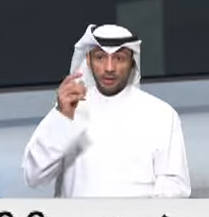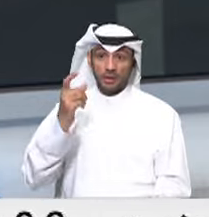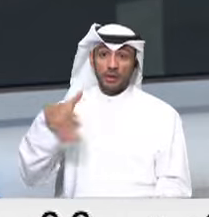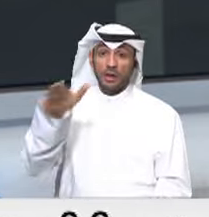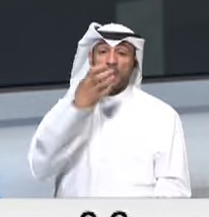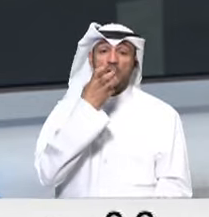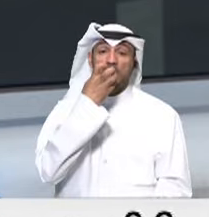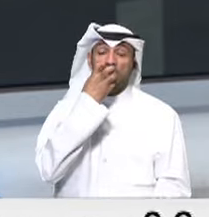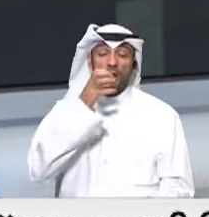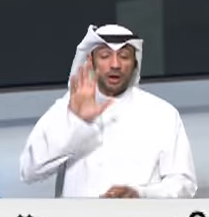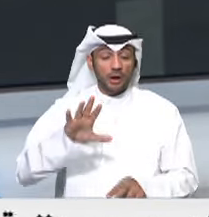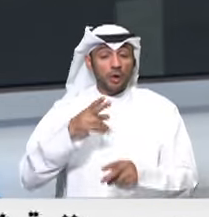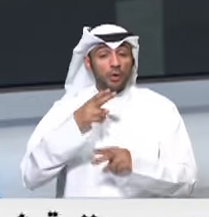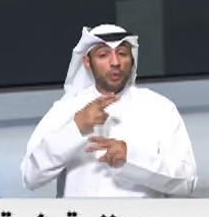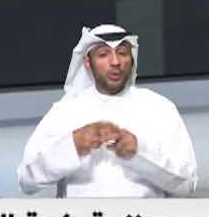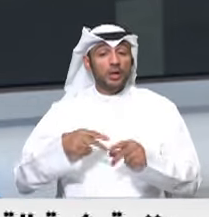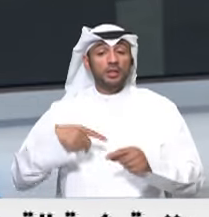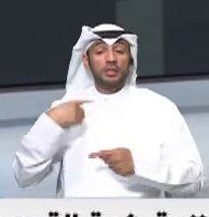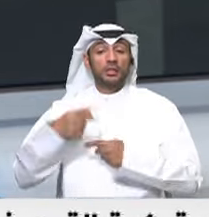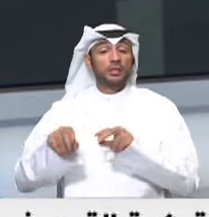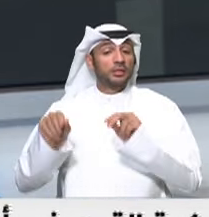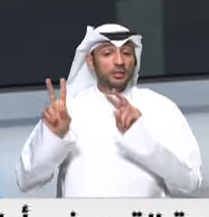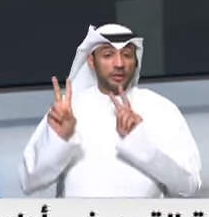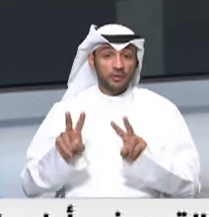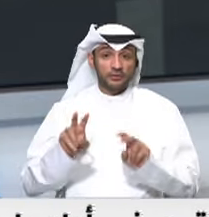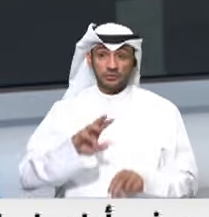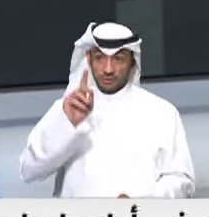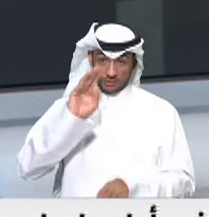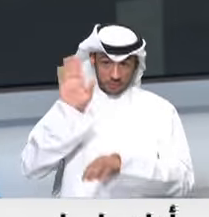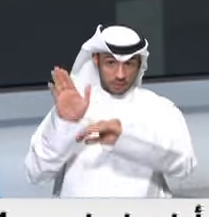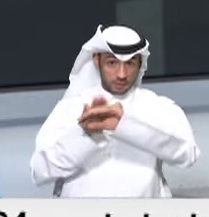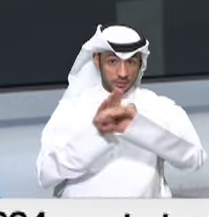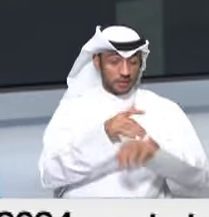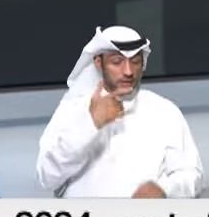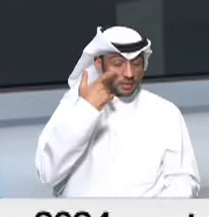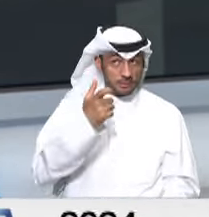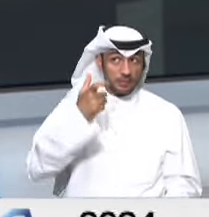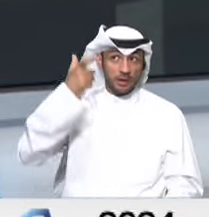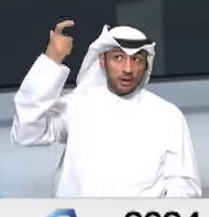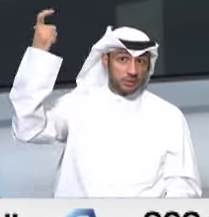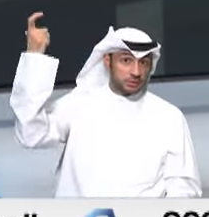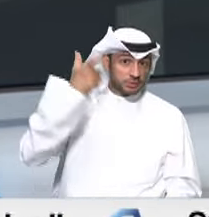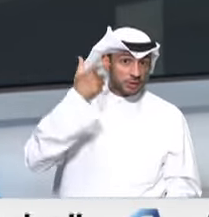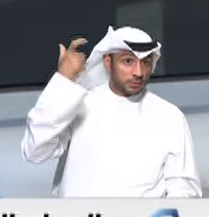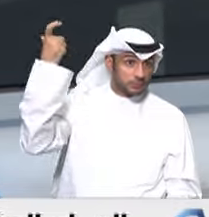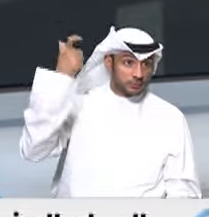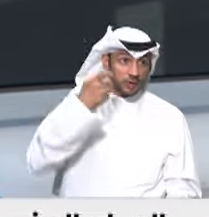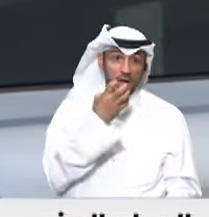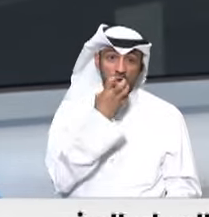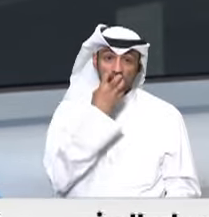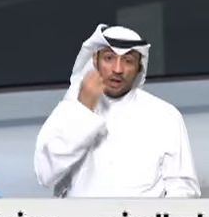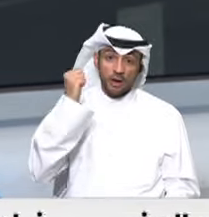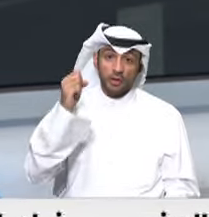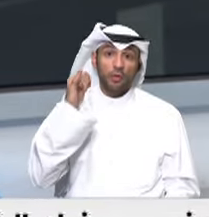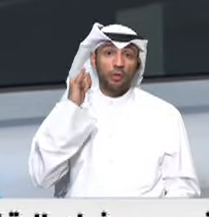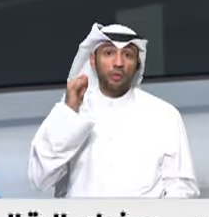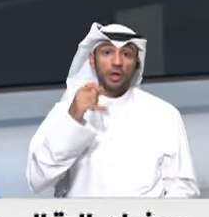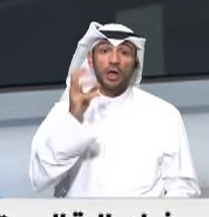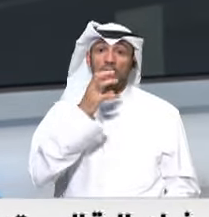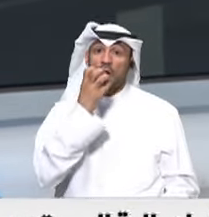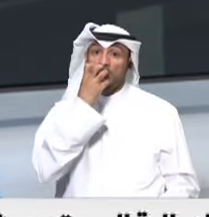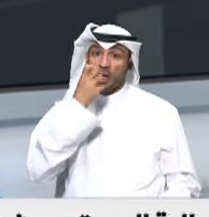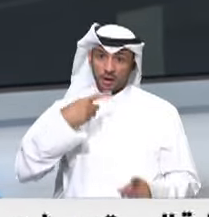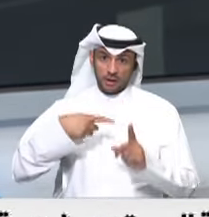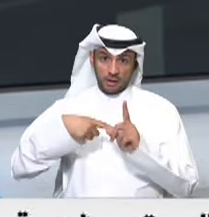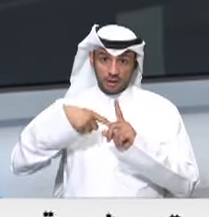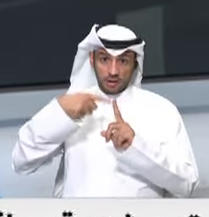ويانا صيف الكويت المعتاد مستمر ويانا تجنبوا اشعه الشمس خلال فتره الذروه خلال فتره الظهيره درجات الحراره باذن